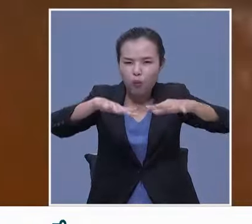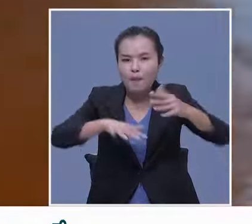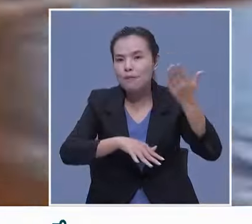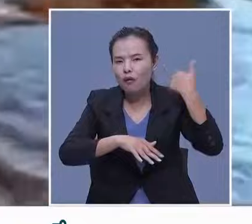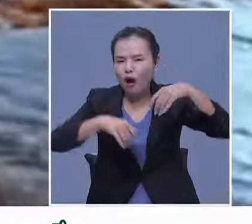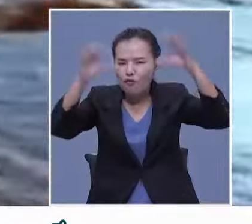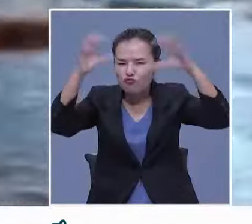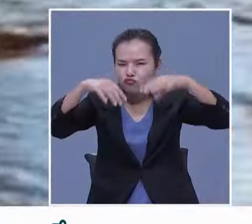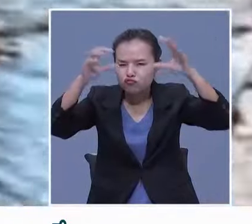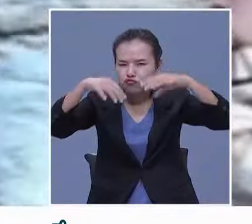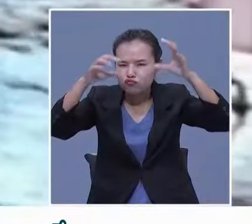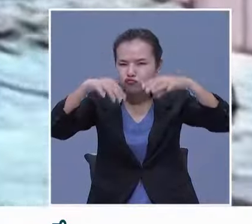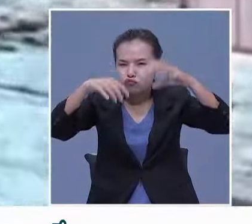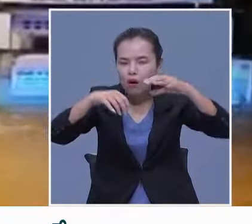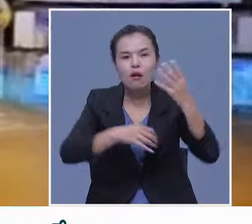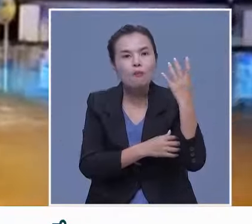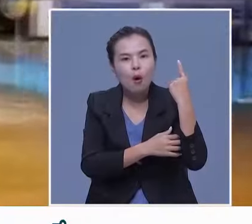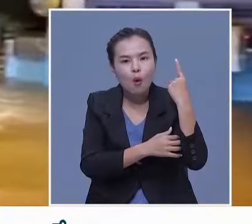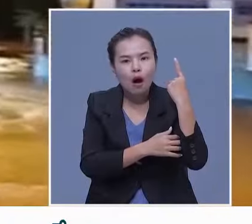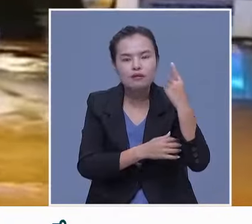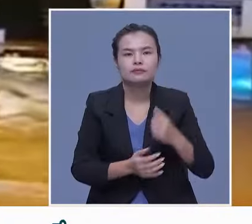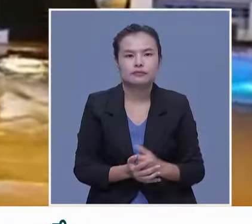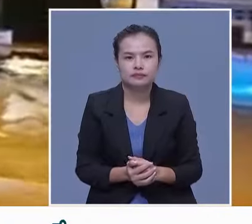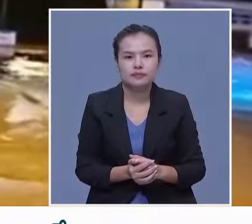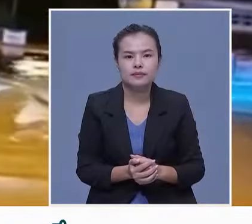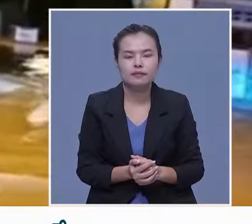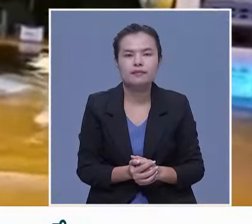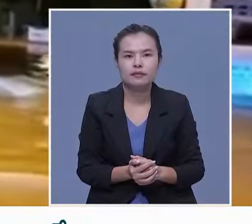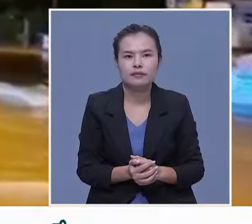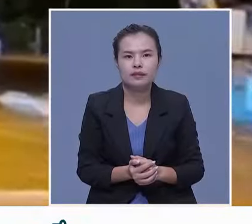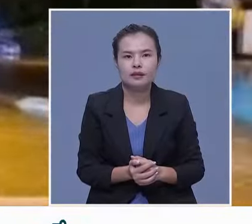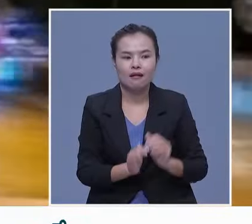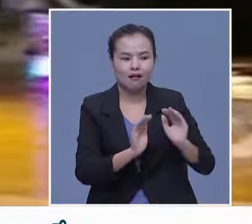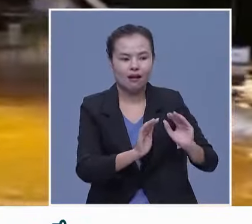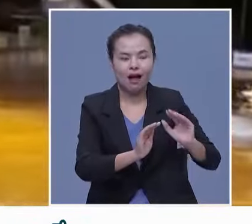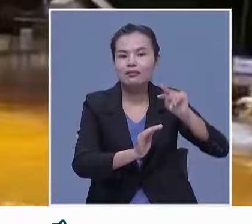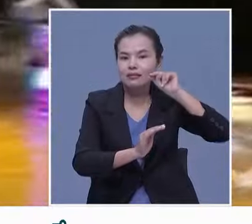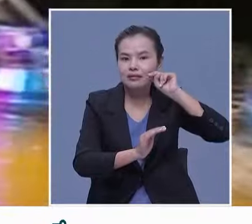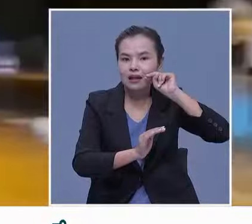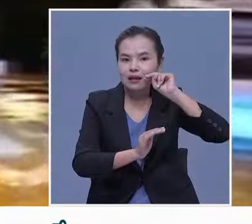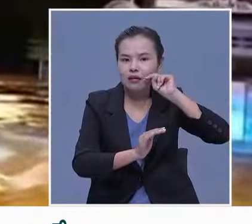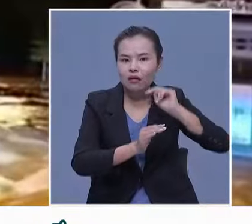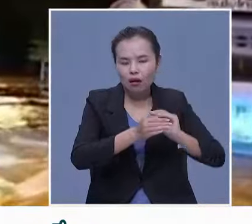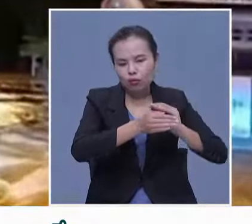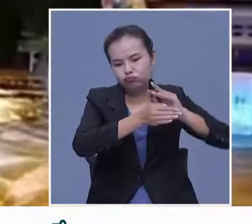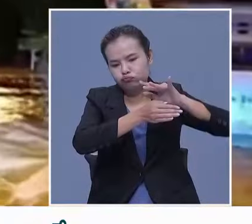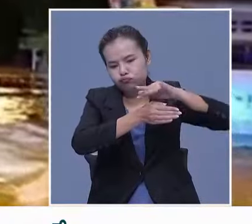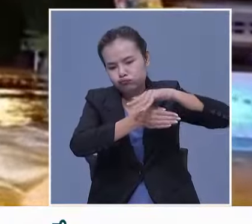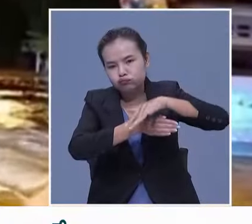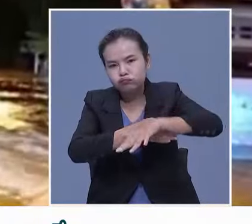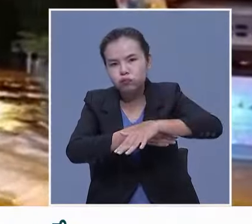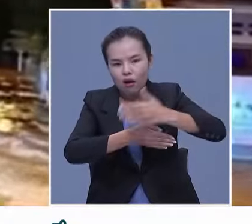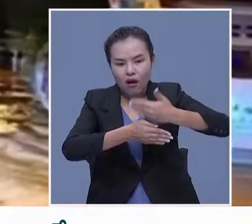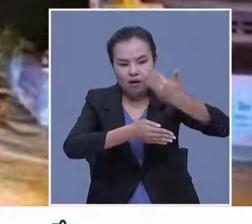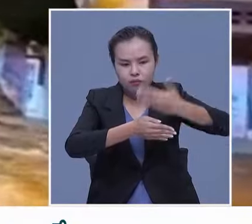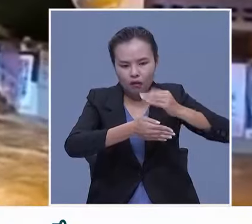ที่ฝนตกลงมาอย่างต่อเนื่องในช่วงเมื่อวานที่ผ่านมาก็เลยทำให้อ่างเก็บน้ำแม่ต่ำนั้นล้นสปริงเวลค่ะ